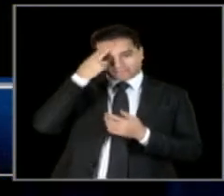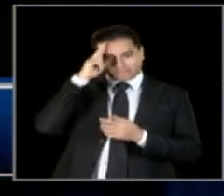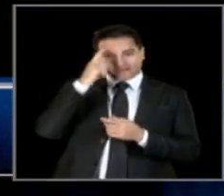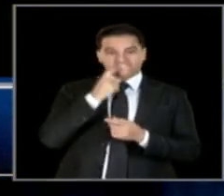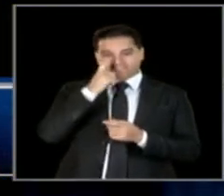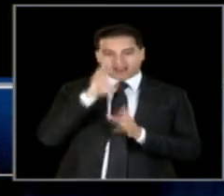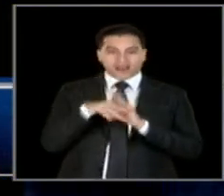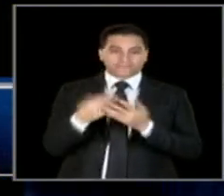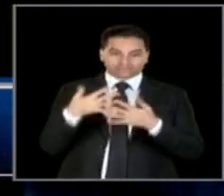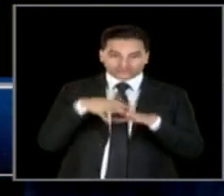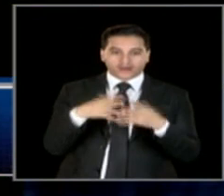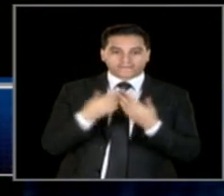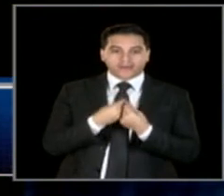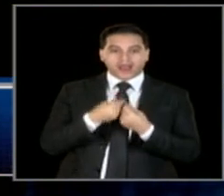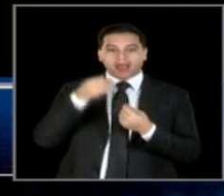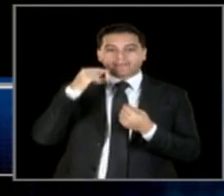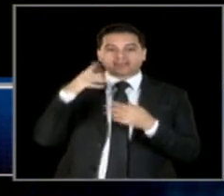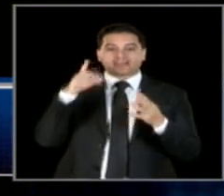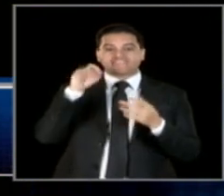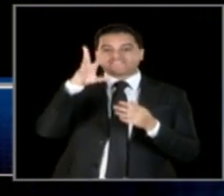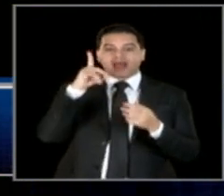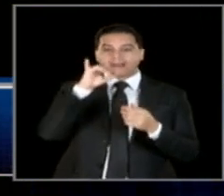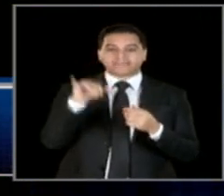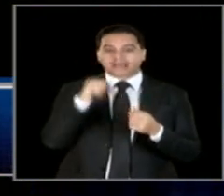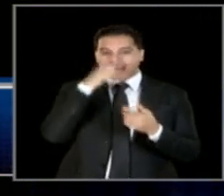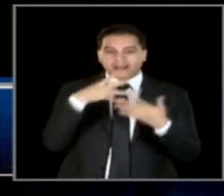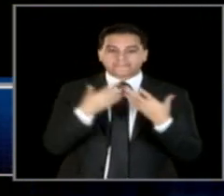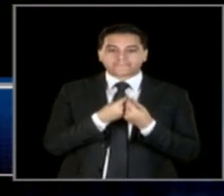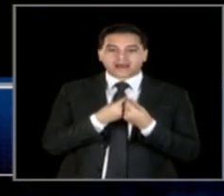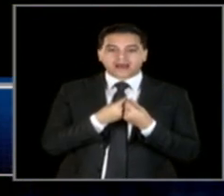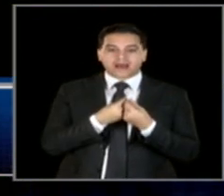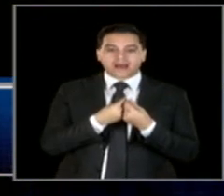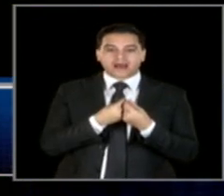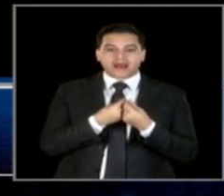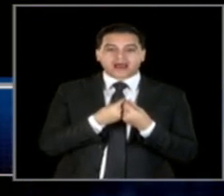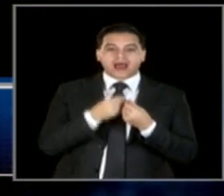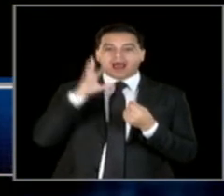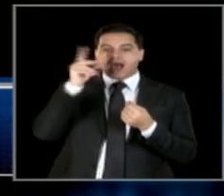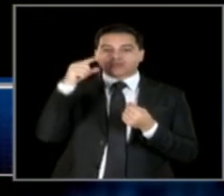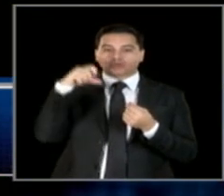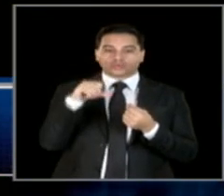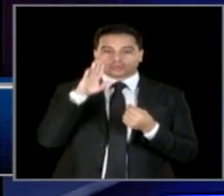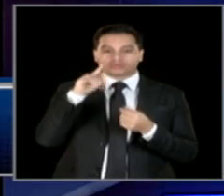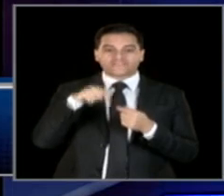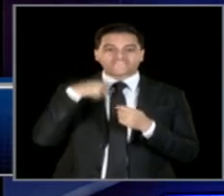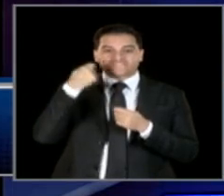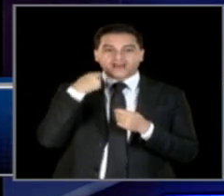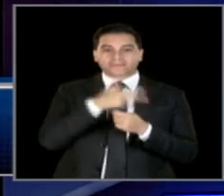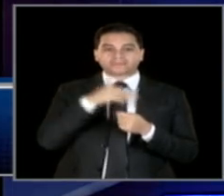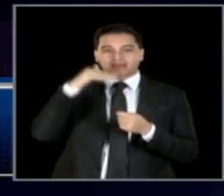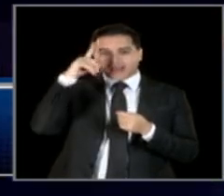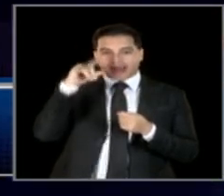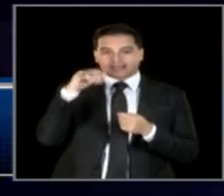من هو الفنان الذي شارك أحمد فهمي غناء حندوس بفيلم خليج نعمة؟